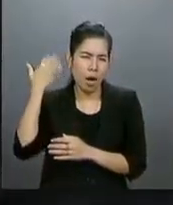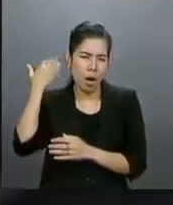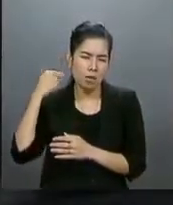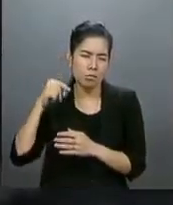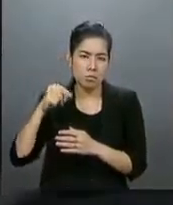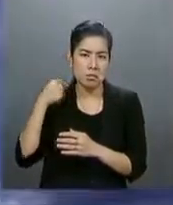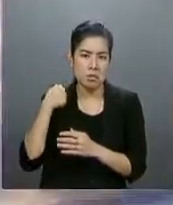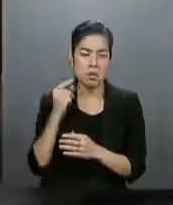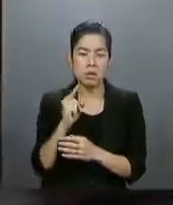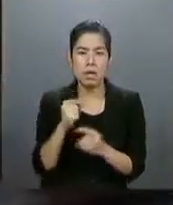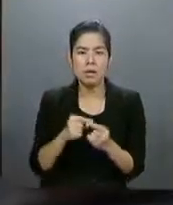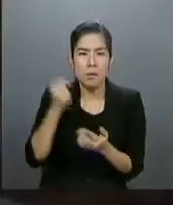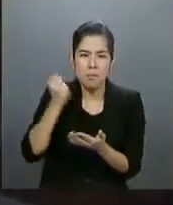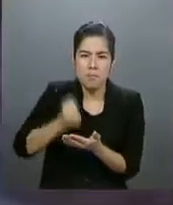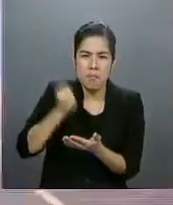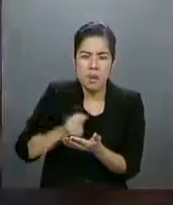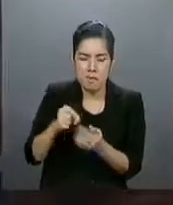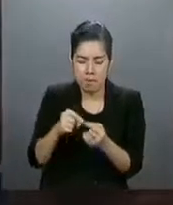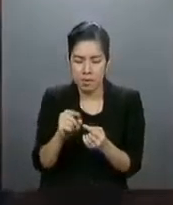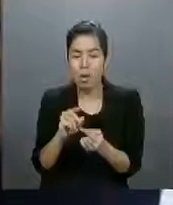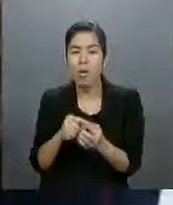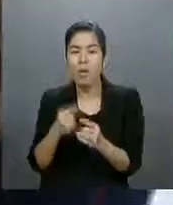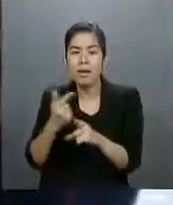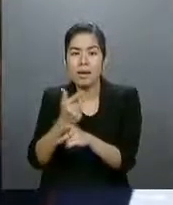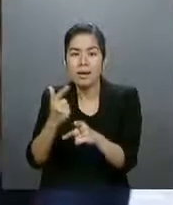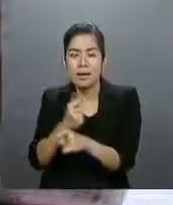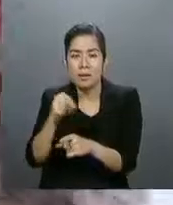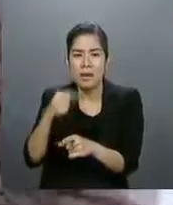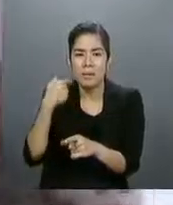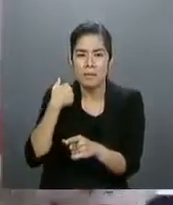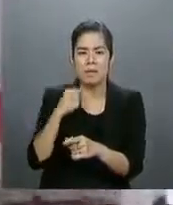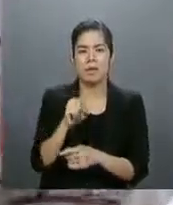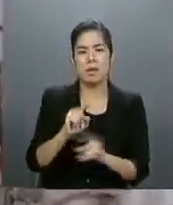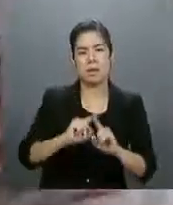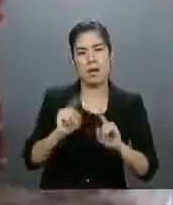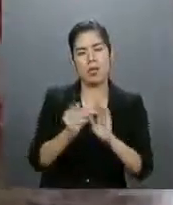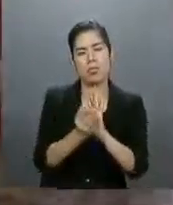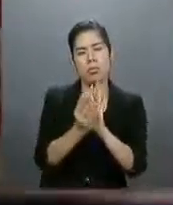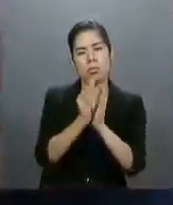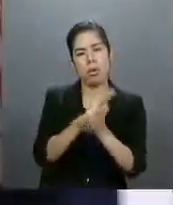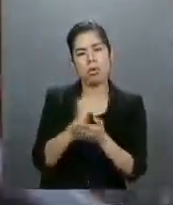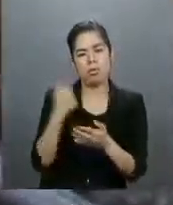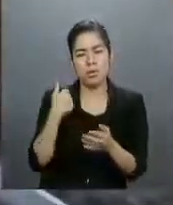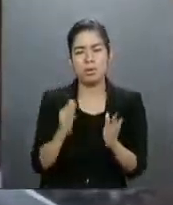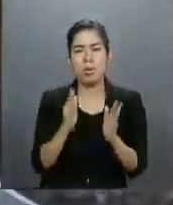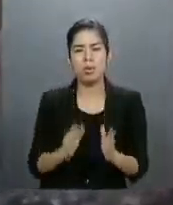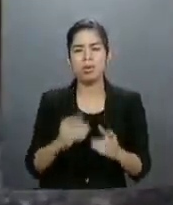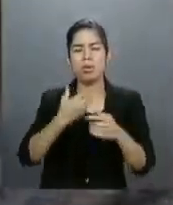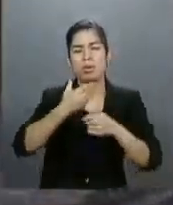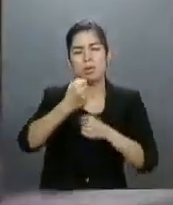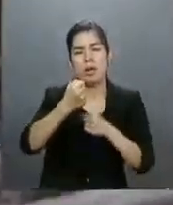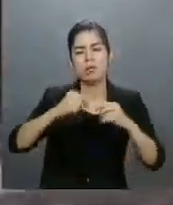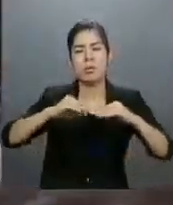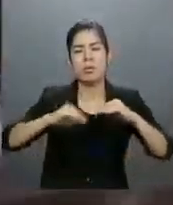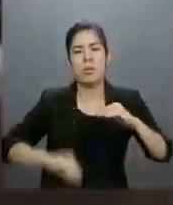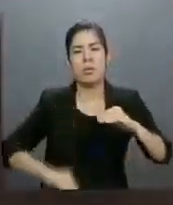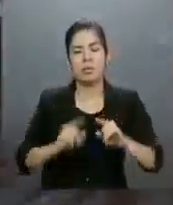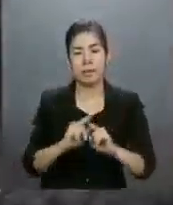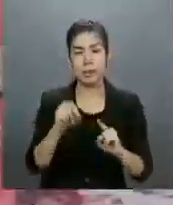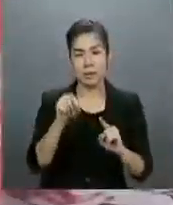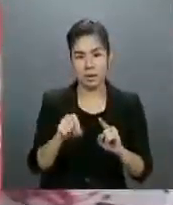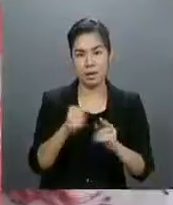นั่นก็คือช่างตีเหล็กแต่ด้วยความเปลี่ยนแปลงไปของเทคโนโลยีจึงมีคนสืบทอดน้อยลงไปทุกทีแต่ที่นี่ตำบลตลิ่ง